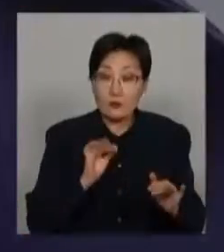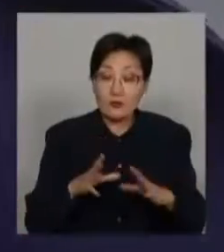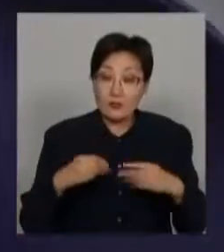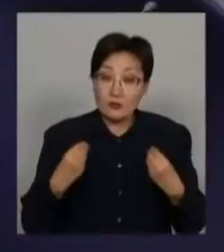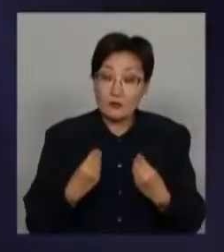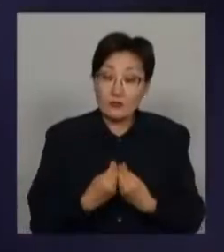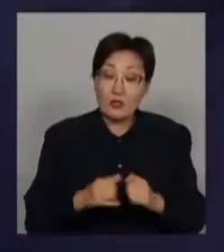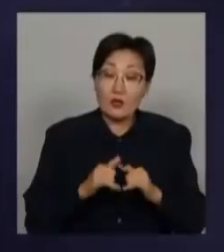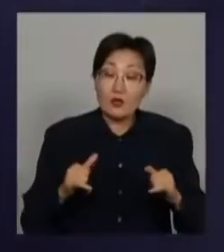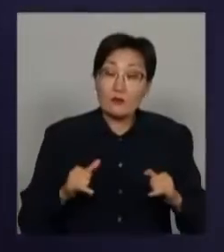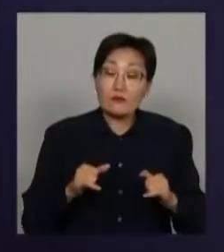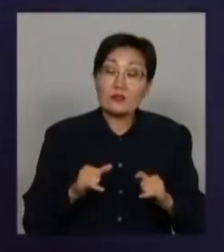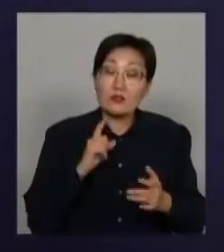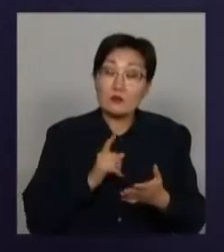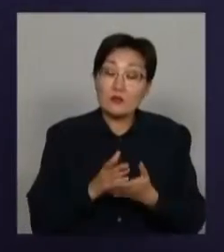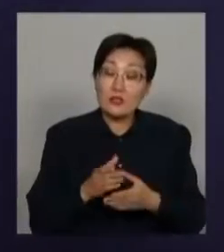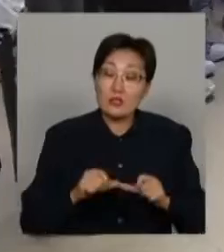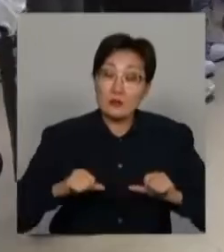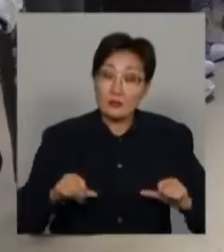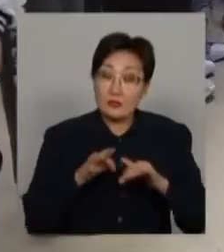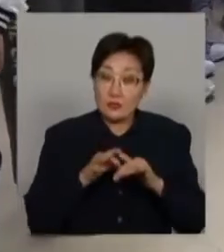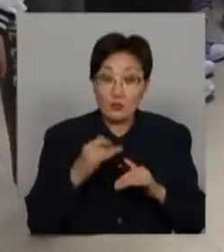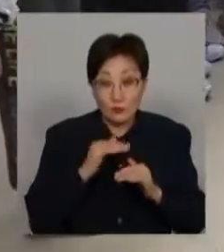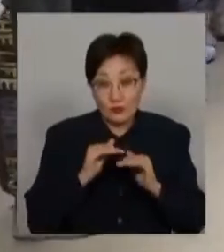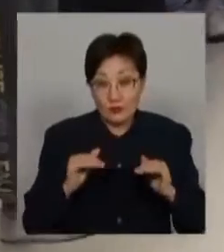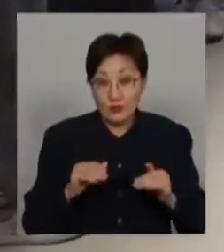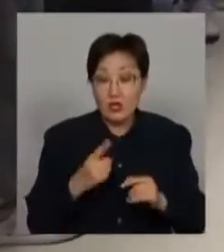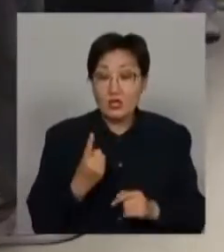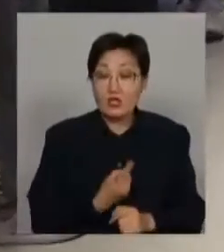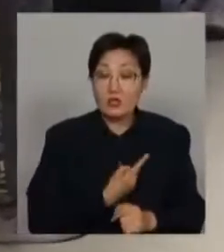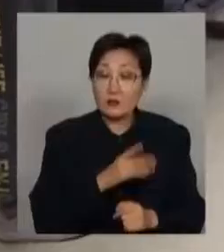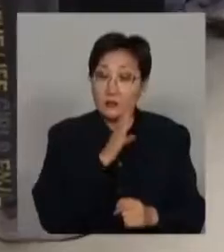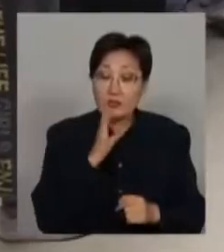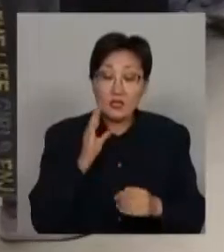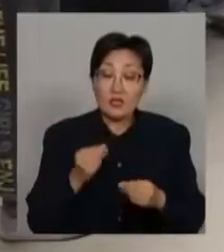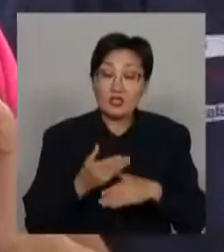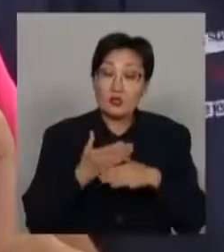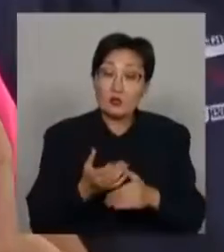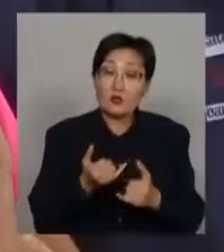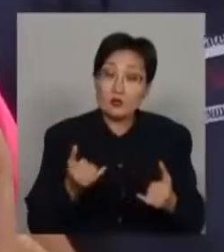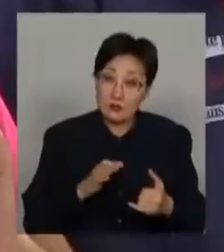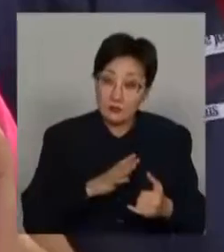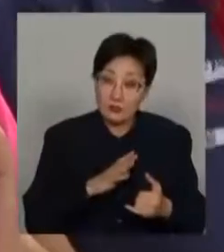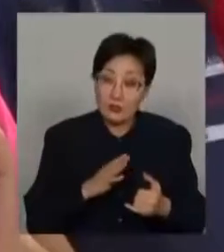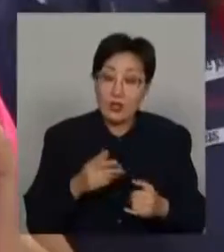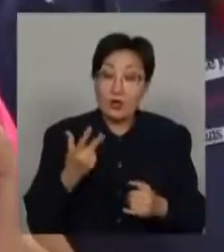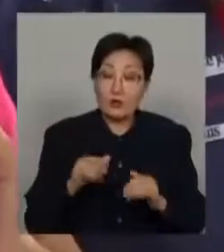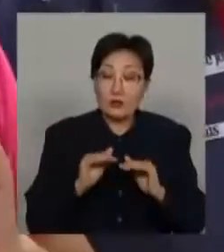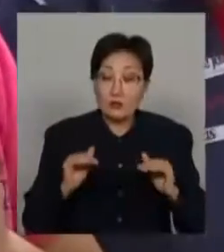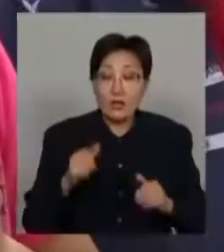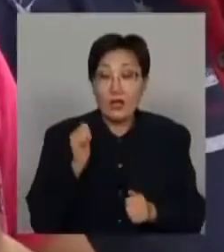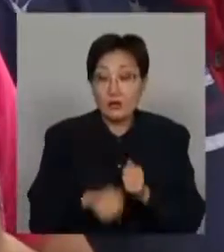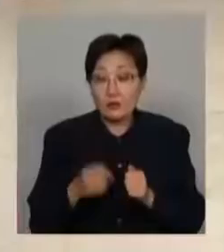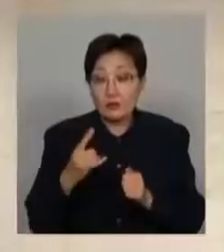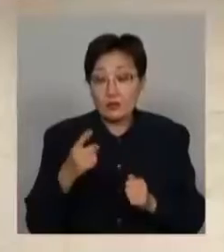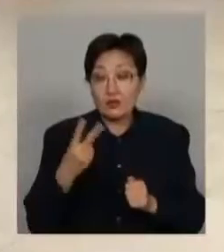отбасылық демографиялық саясат жөніндегі комиссия ұйымдастырып, көп балалы және жалғызбасты аналарға қаржылай көмек көрсетті. Яғни 30 баланың